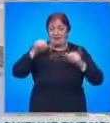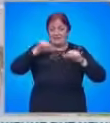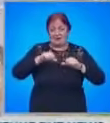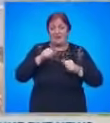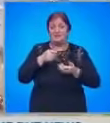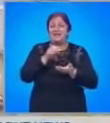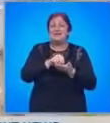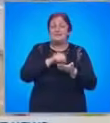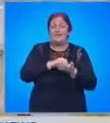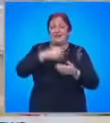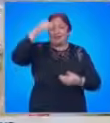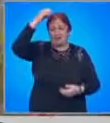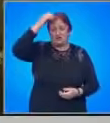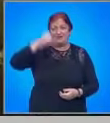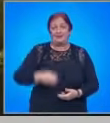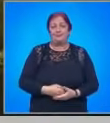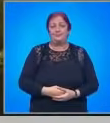са за сметка на държавата.